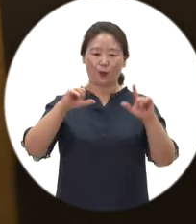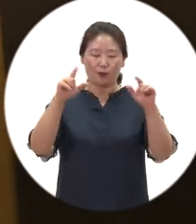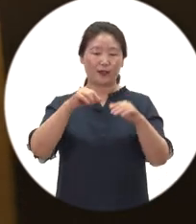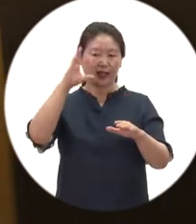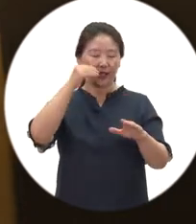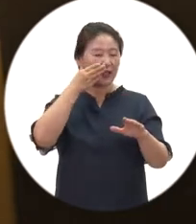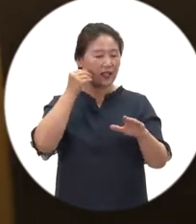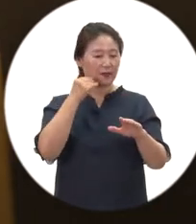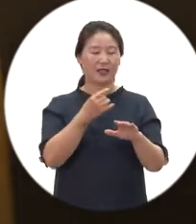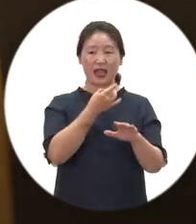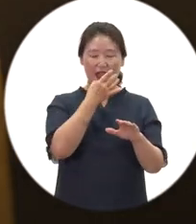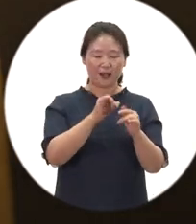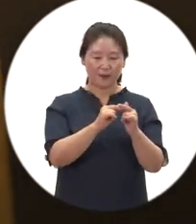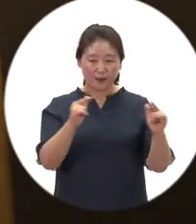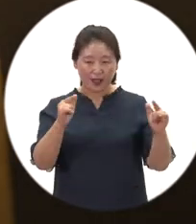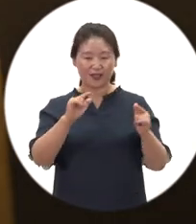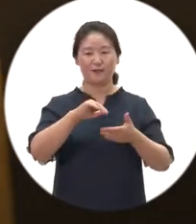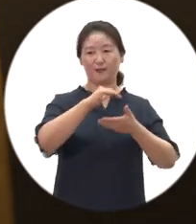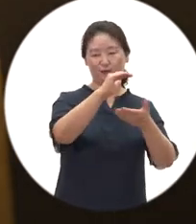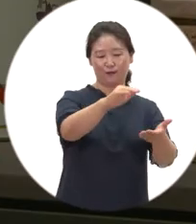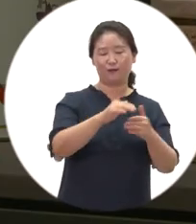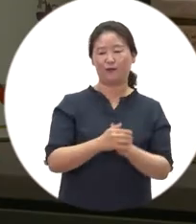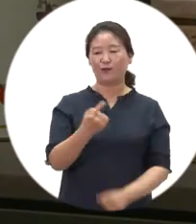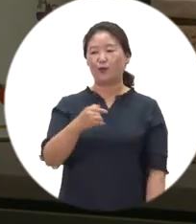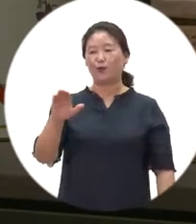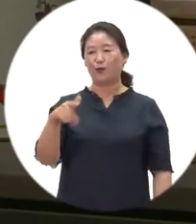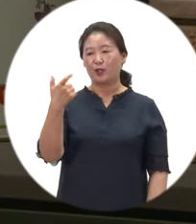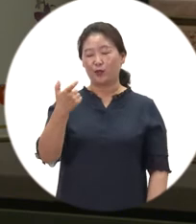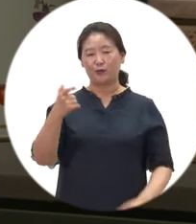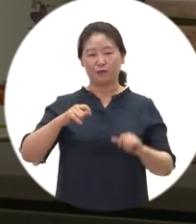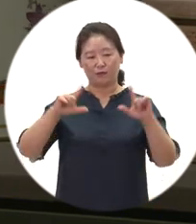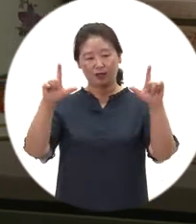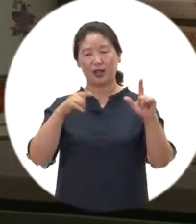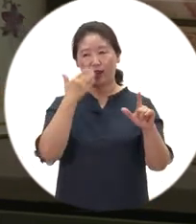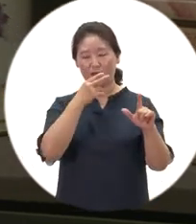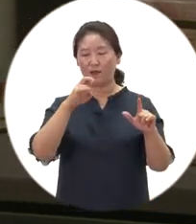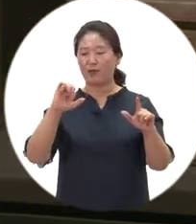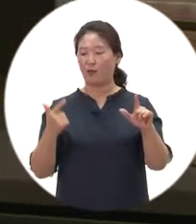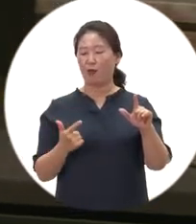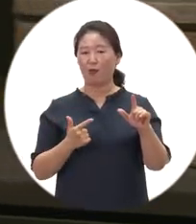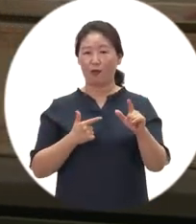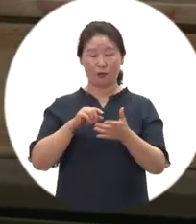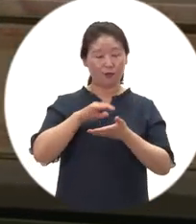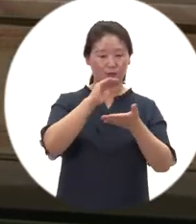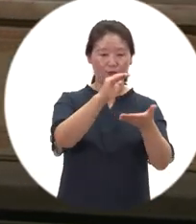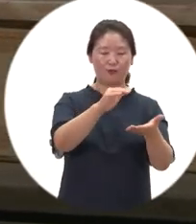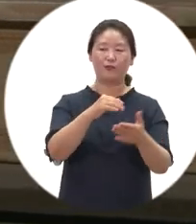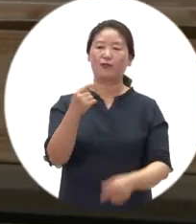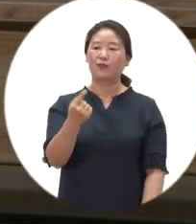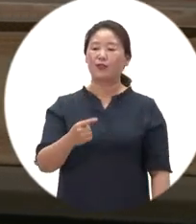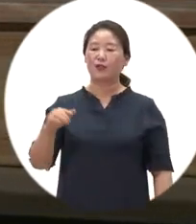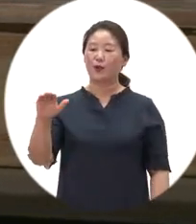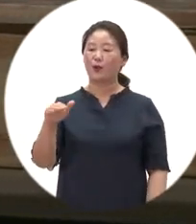1950년대에는 달걀, 기름, 쌀등 농산품이 줄을 이뤘고, 1960년대에는 설탕과 미연 등의 조미료가